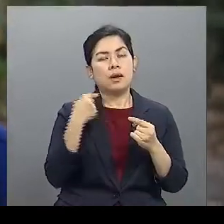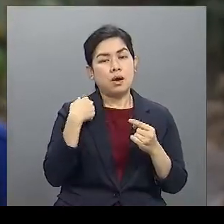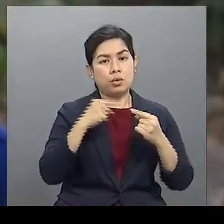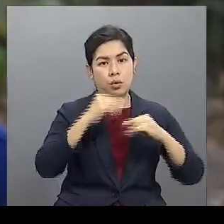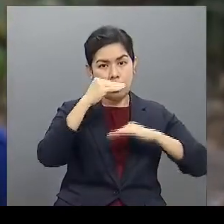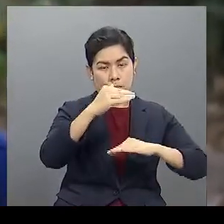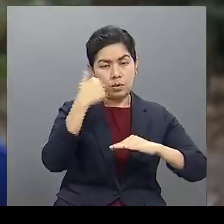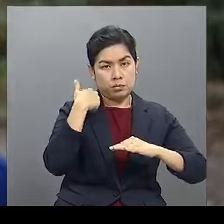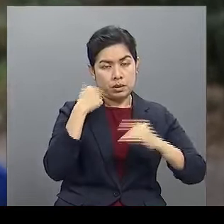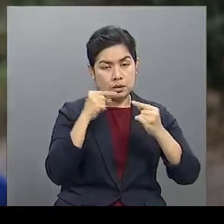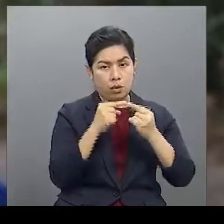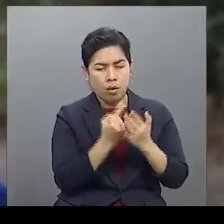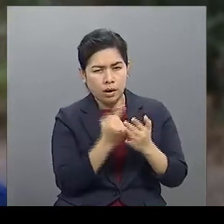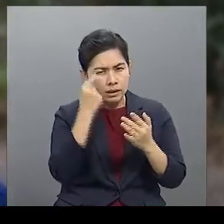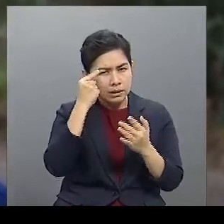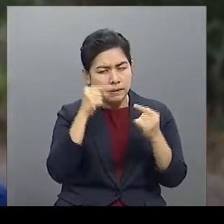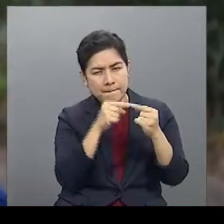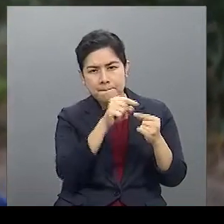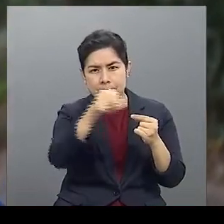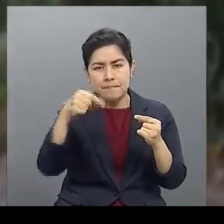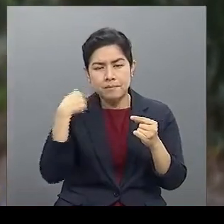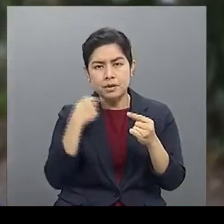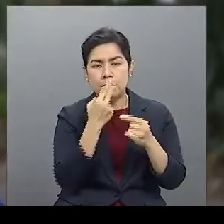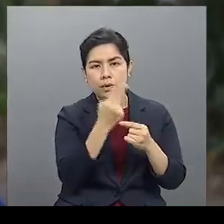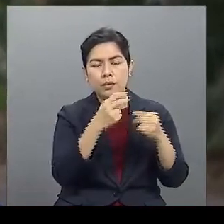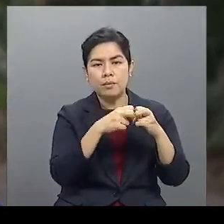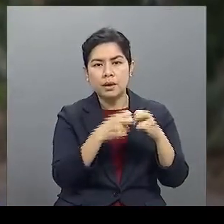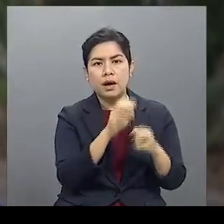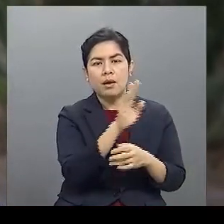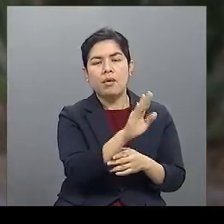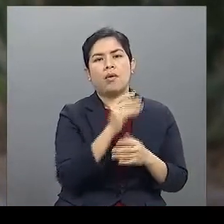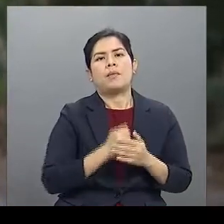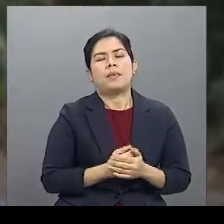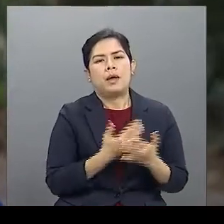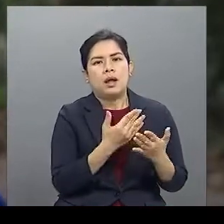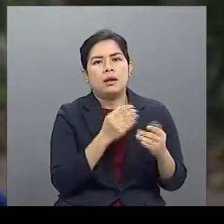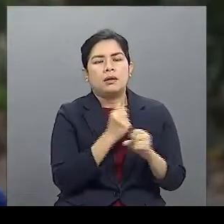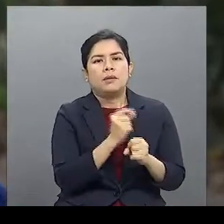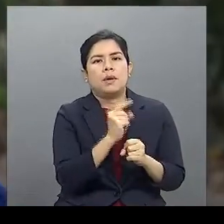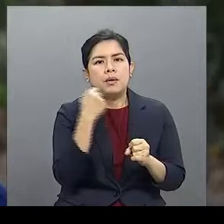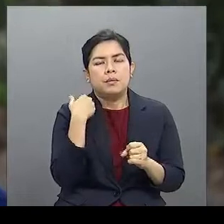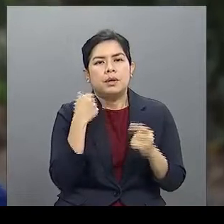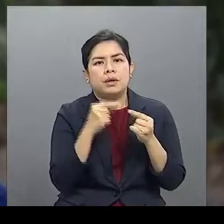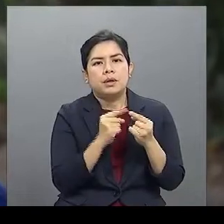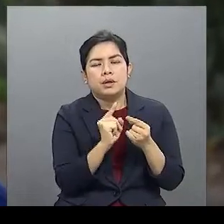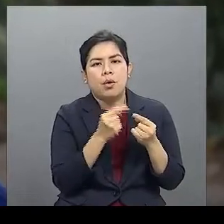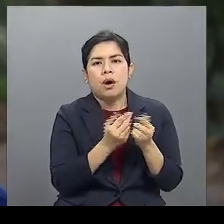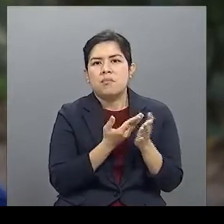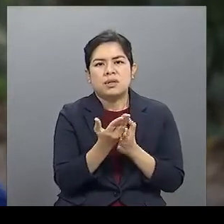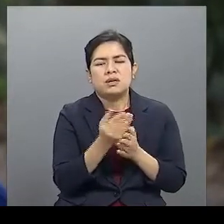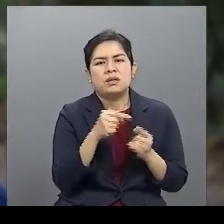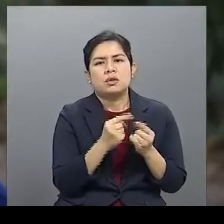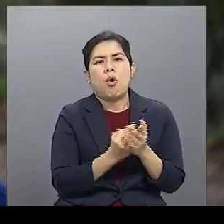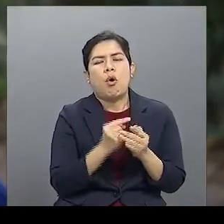กับไปดูปัญหาที่หน้าโรงงานเนี่ยและไม่ให้มีการรับซื้ออ้อยเผาเนี่ยไอ้ตร